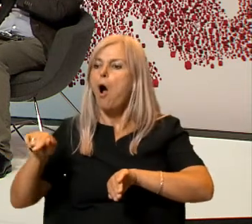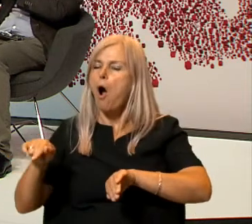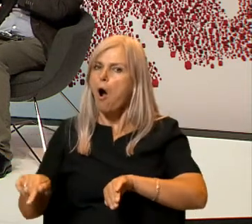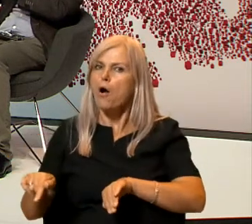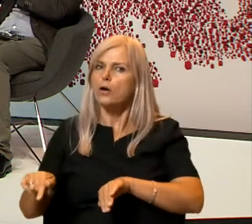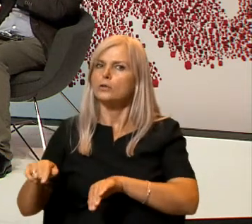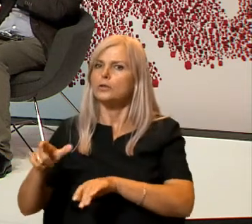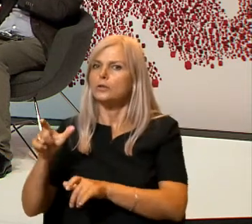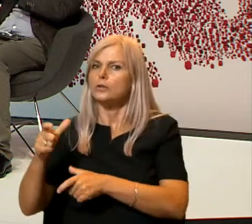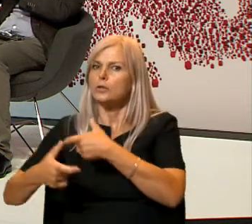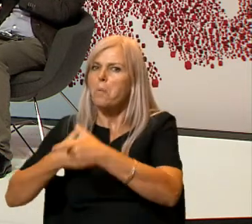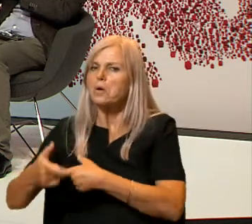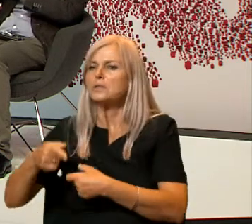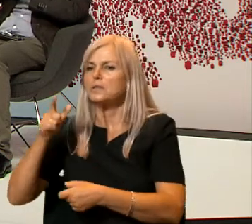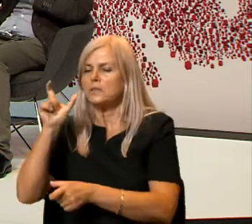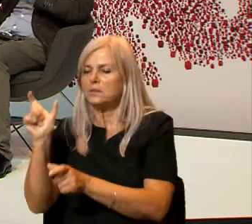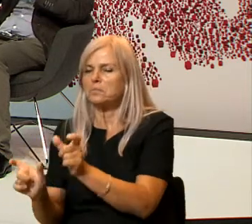żeby byli